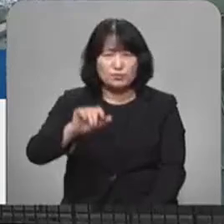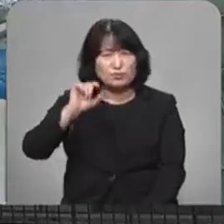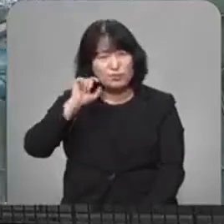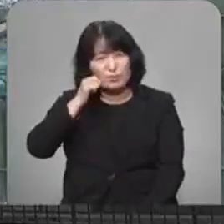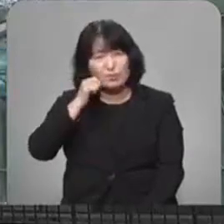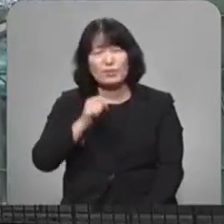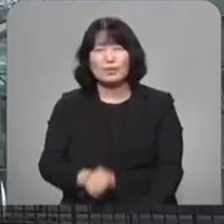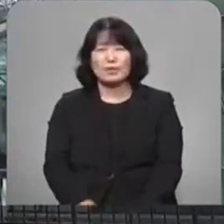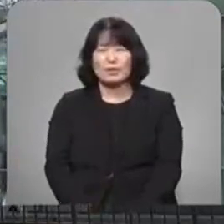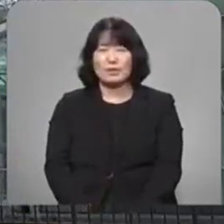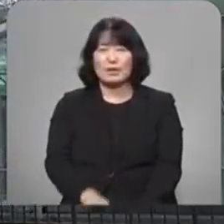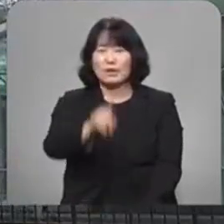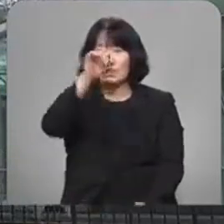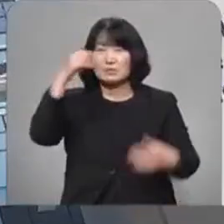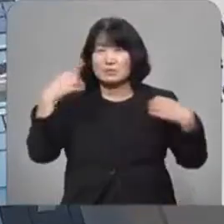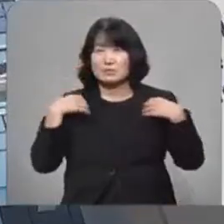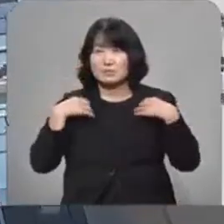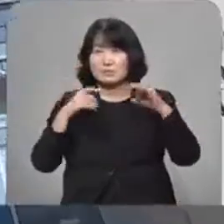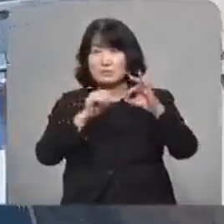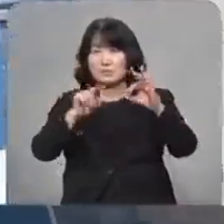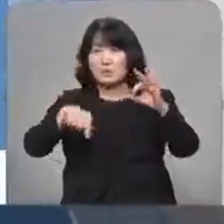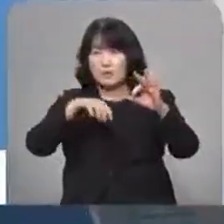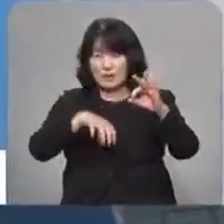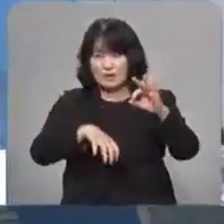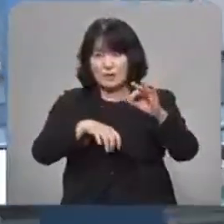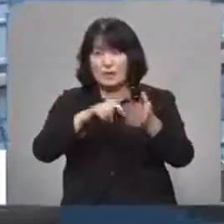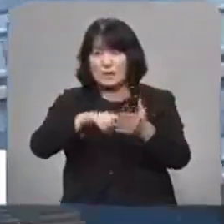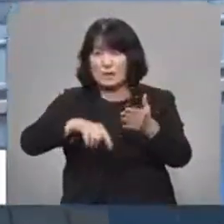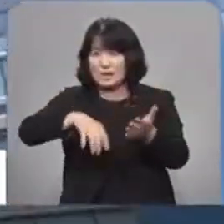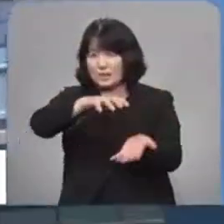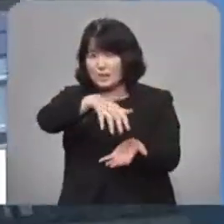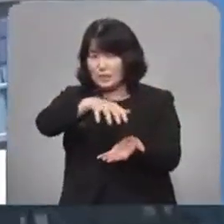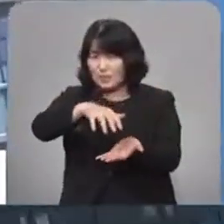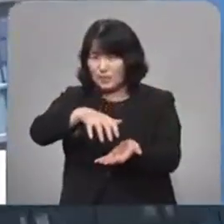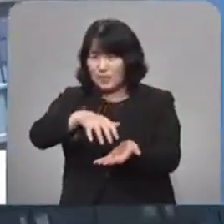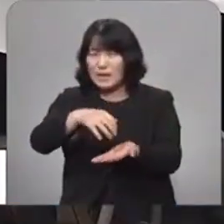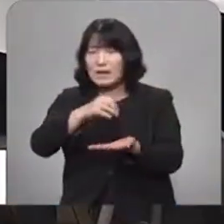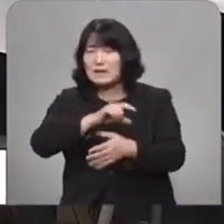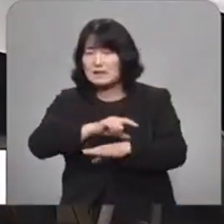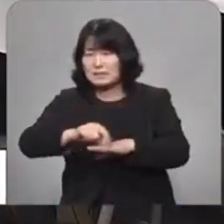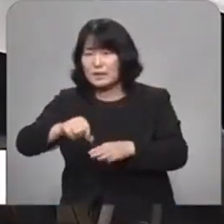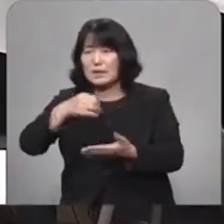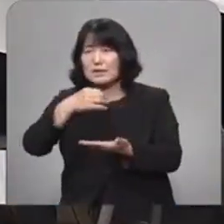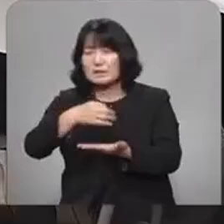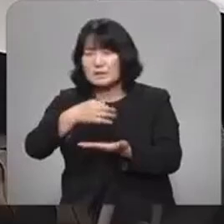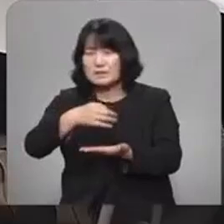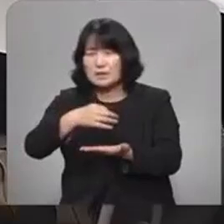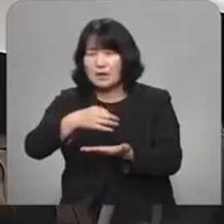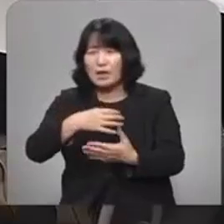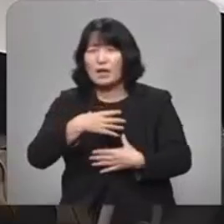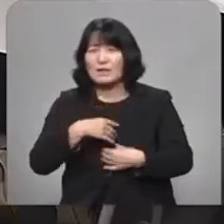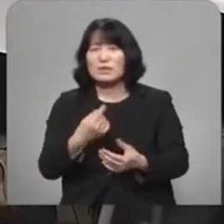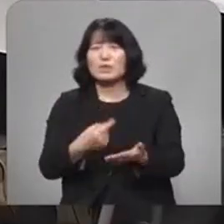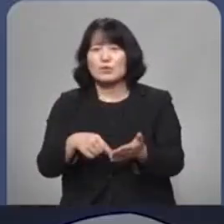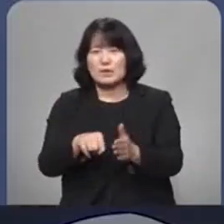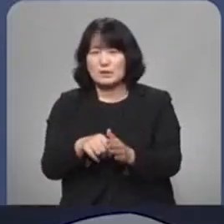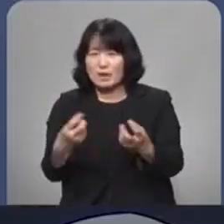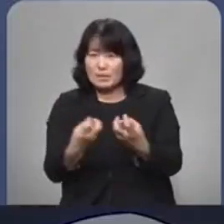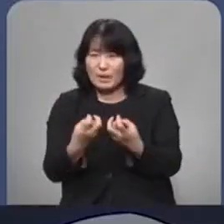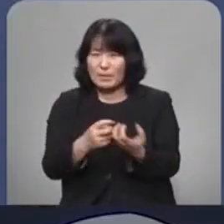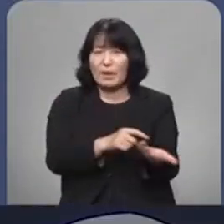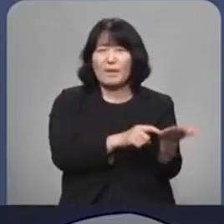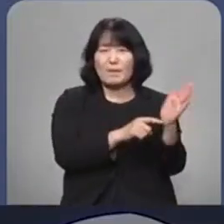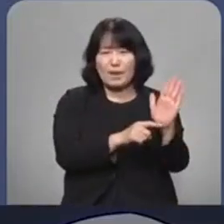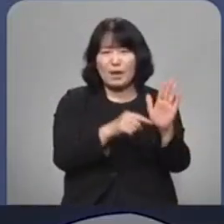거죠 정부는 이달 안에 수소에 른 지정을 해위 표할 예정입니다